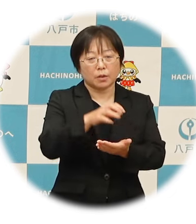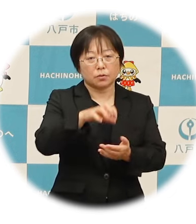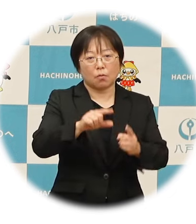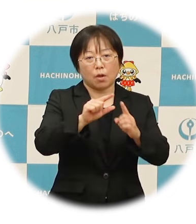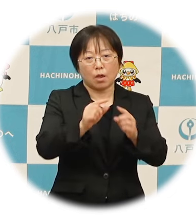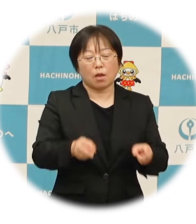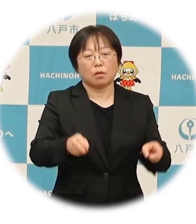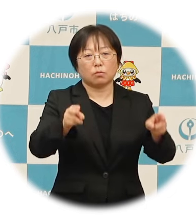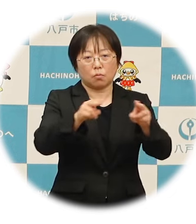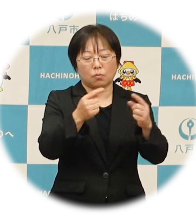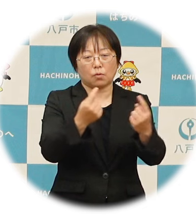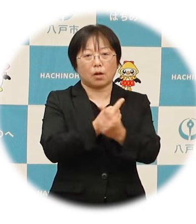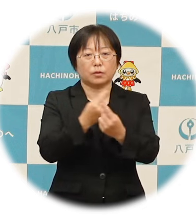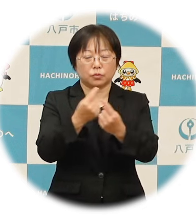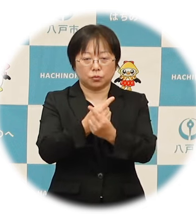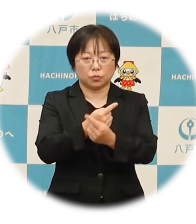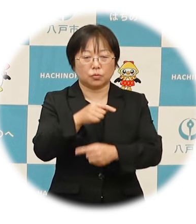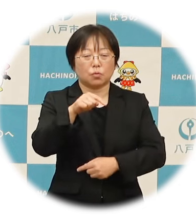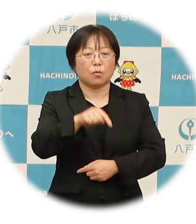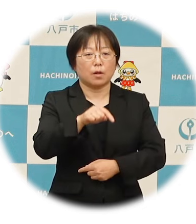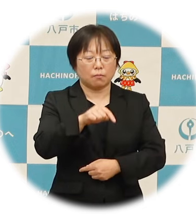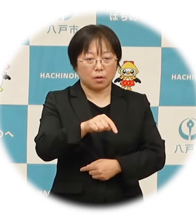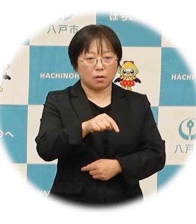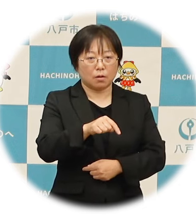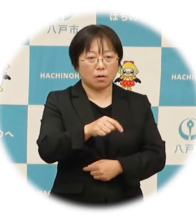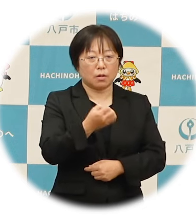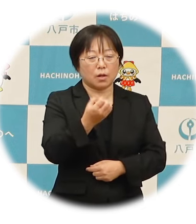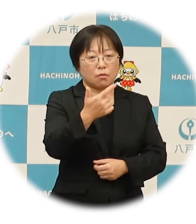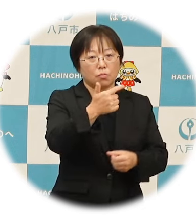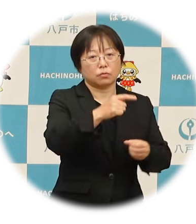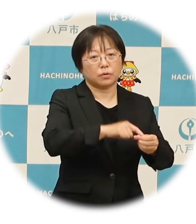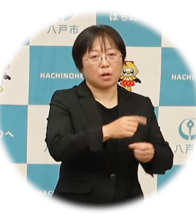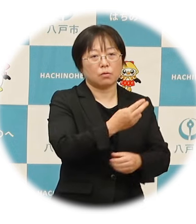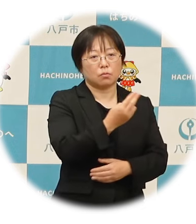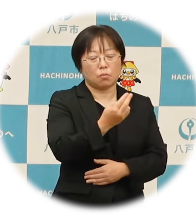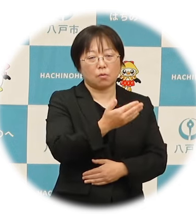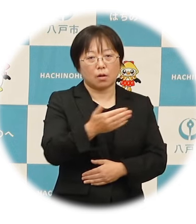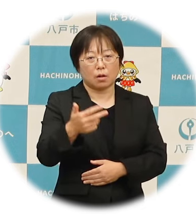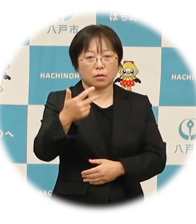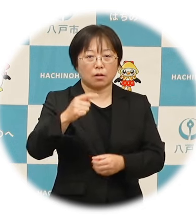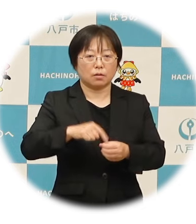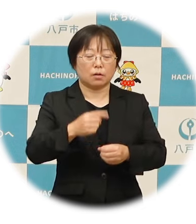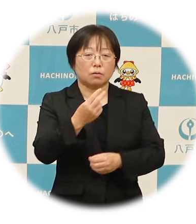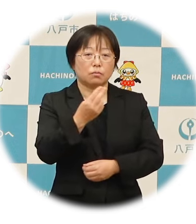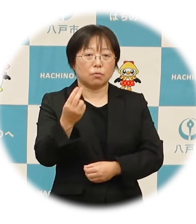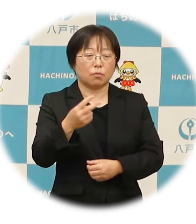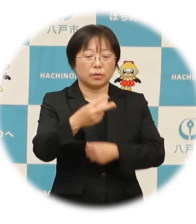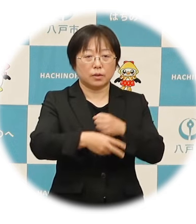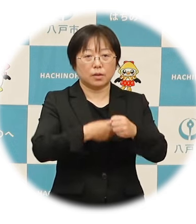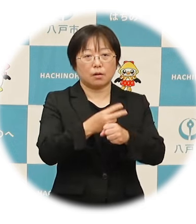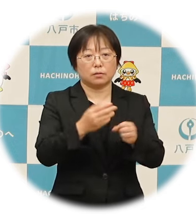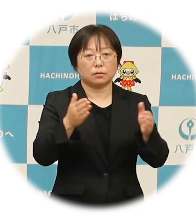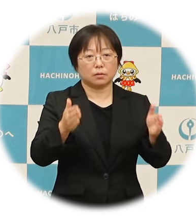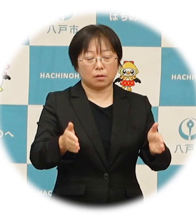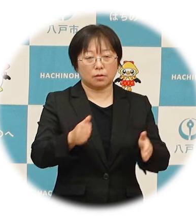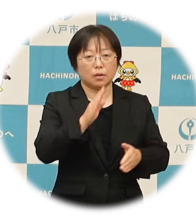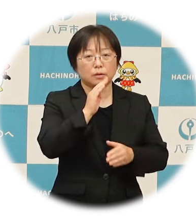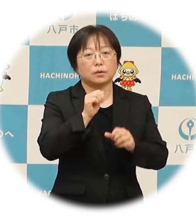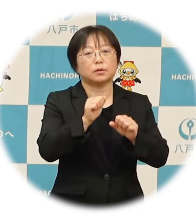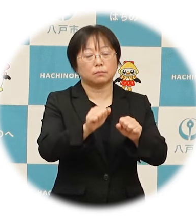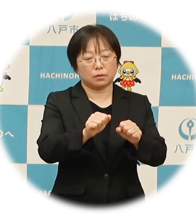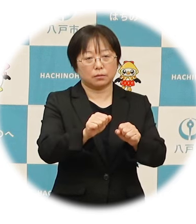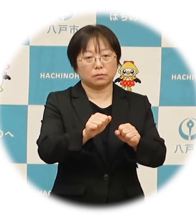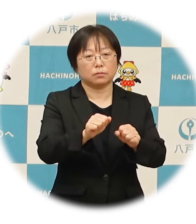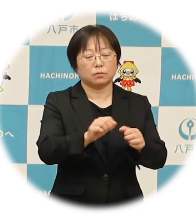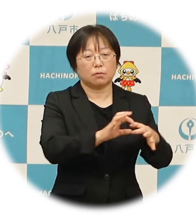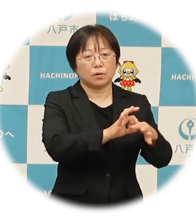修事業費は、建屋の改修を令和6年度から7年度の2カ年で実施するため、